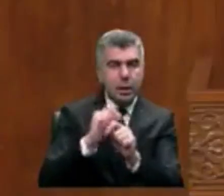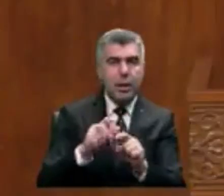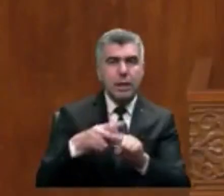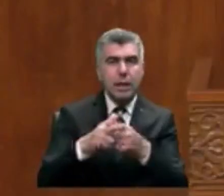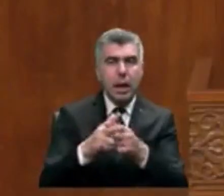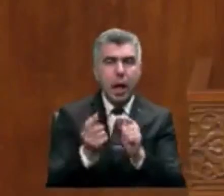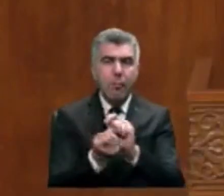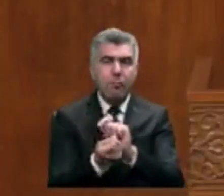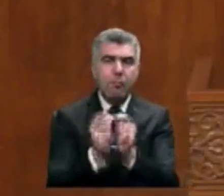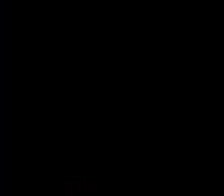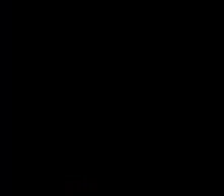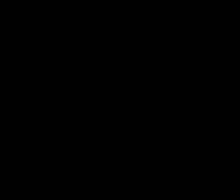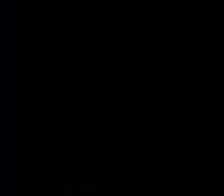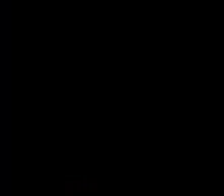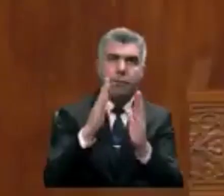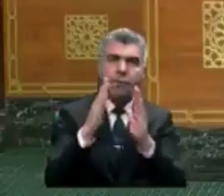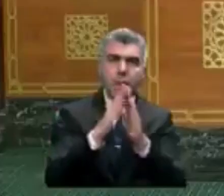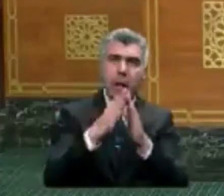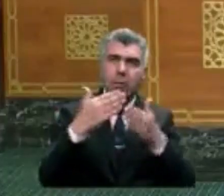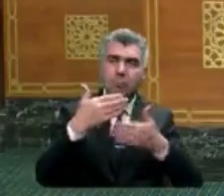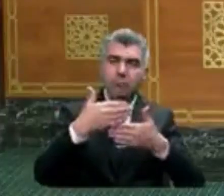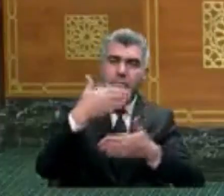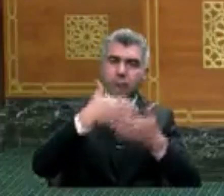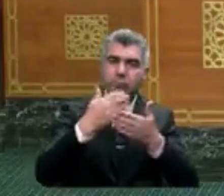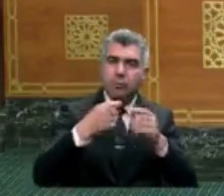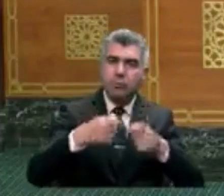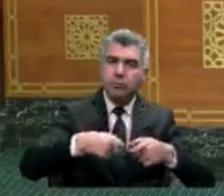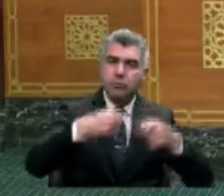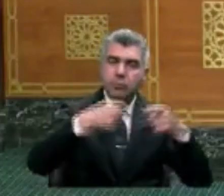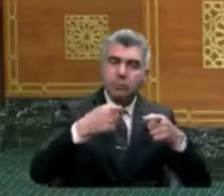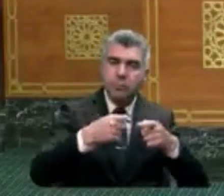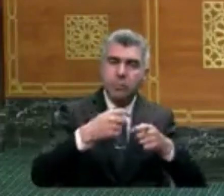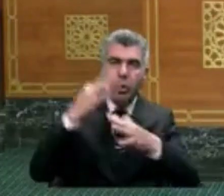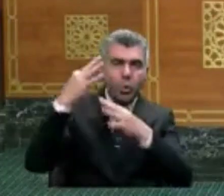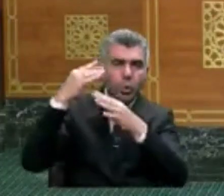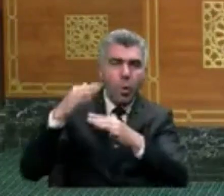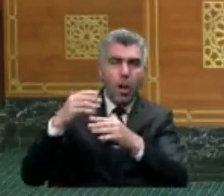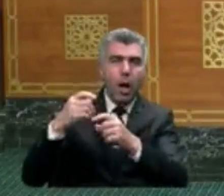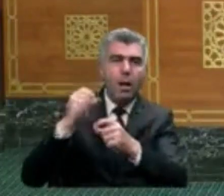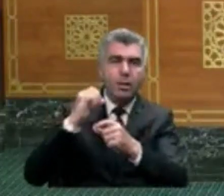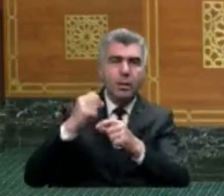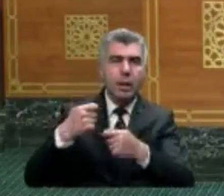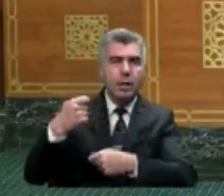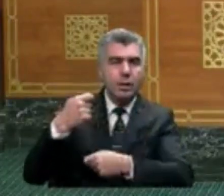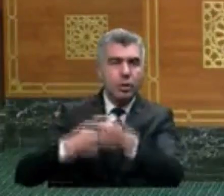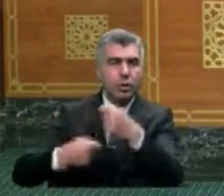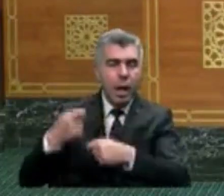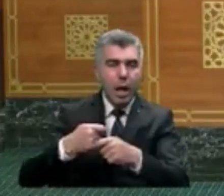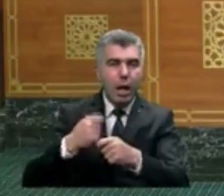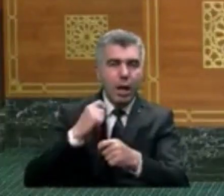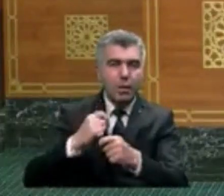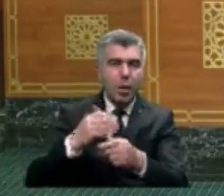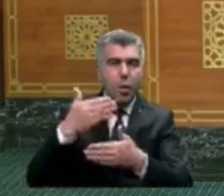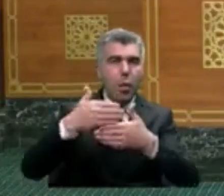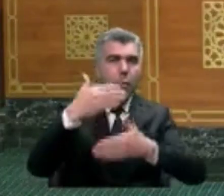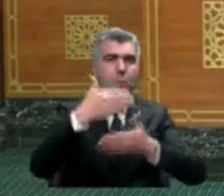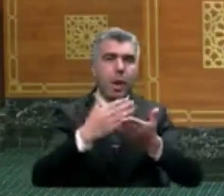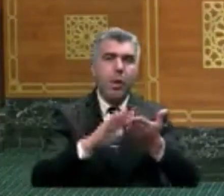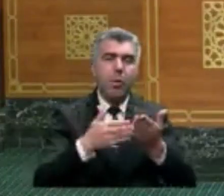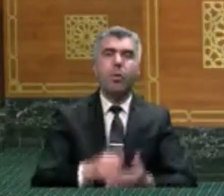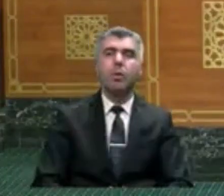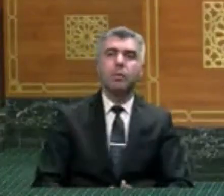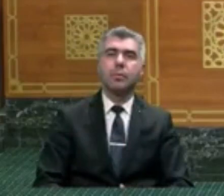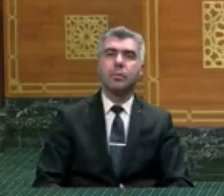التحويليه العقار السياح التامين التجاره النقل والبناء